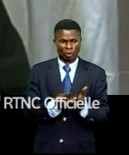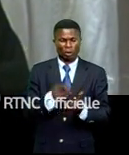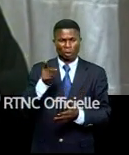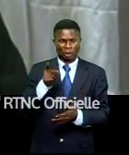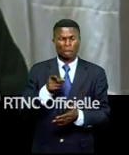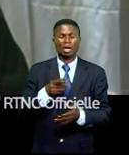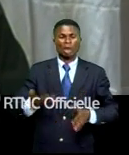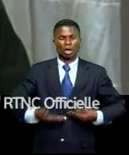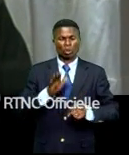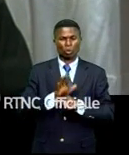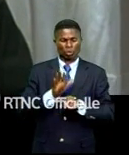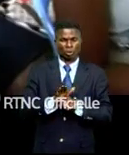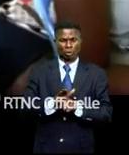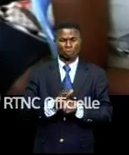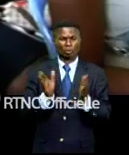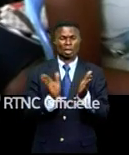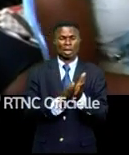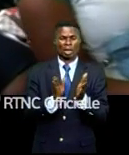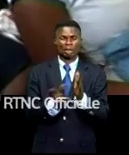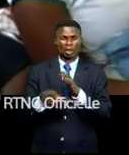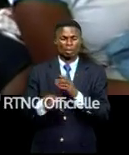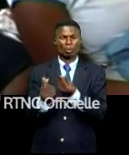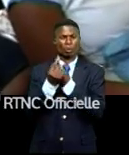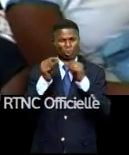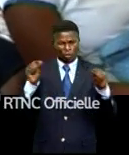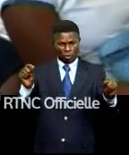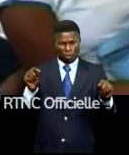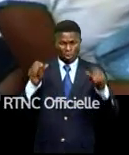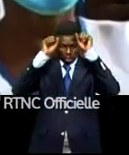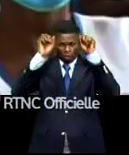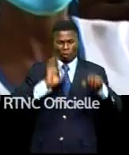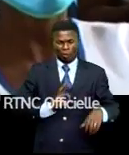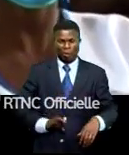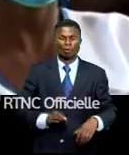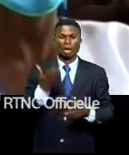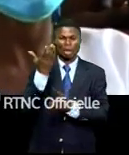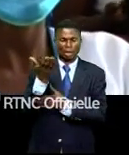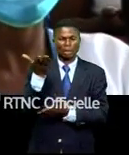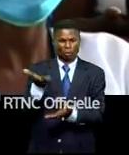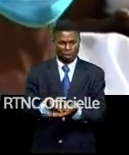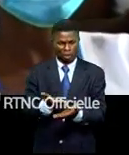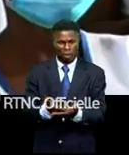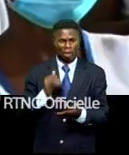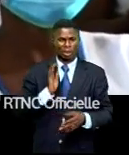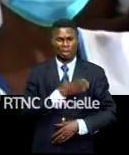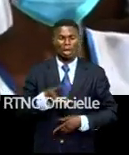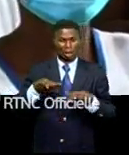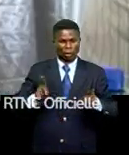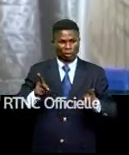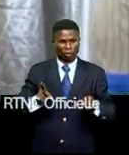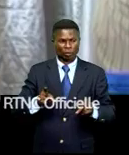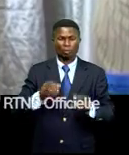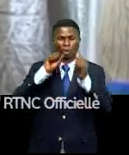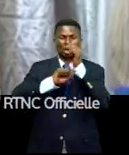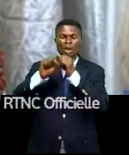a salué la gratuité de l'enseignement décrété par le chef de l'État Félix-Antoine Tshisekedi Tshilombo qui a permis la promotion